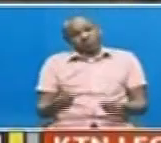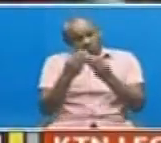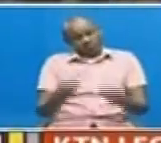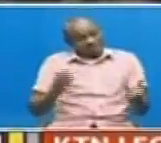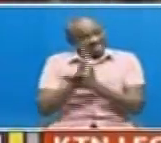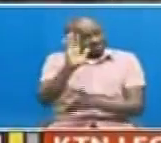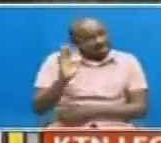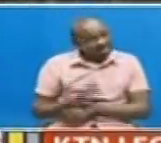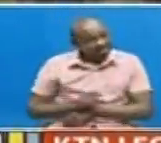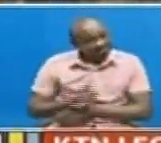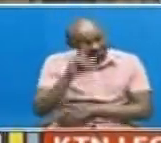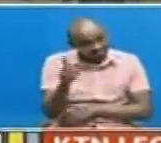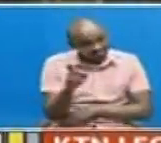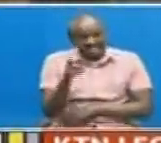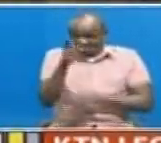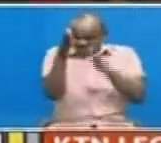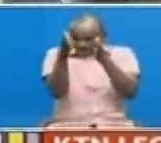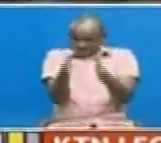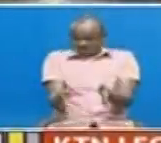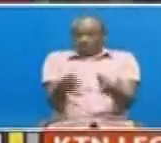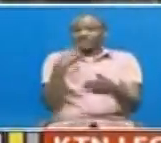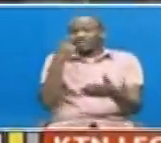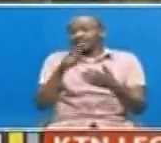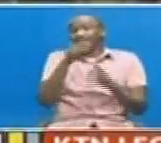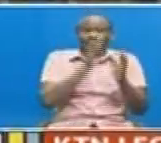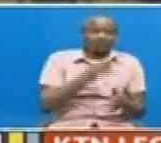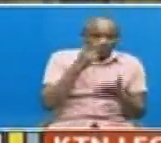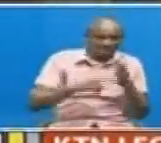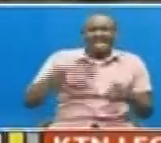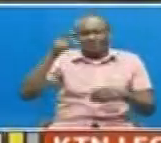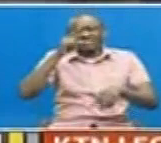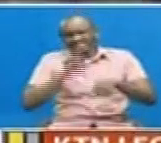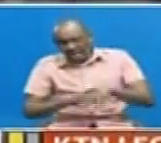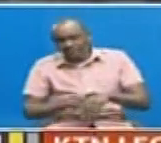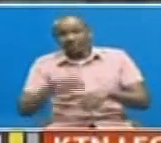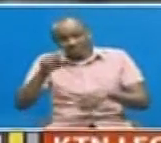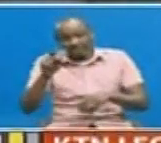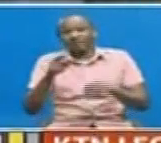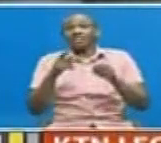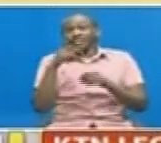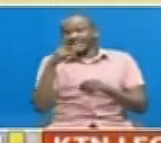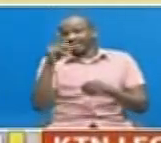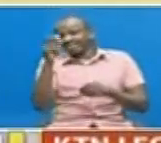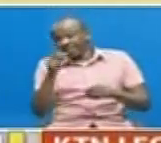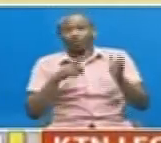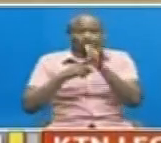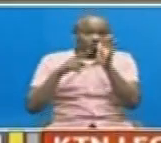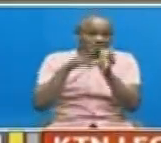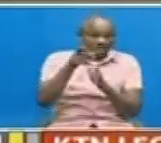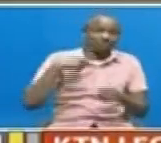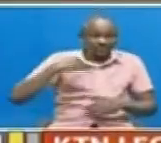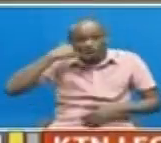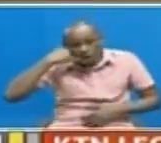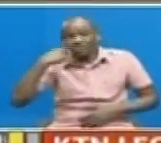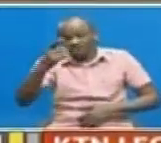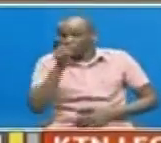haki yake? Mkurugenzi ambaye Ondego anadai kila taarifa yake inapoangaziwa na vyombo vya habari kumpigia